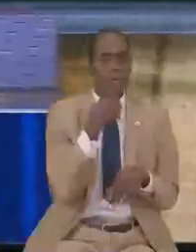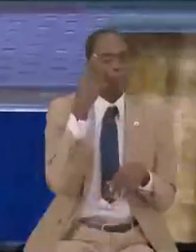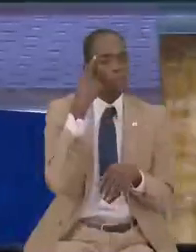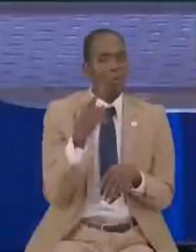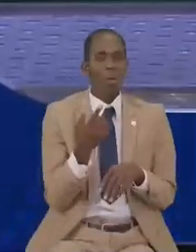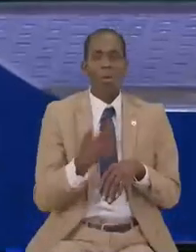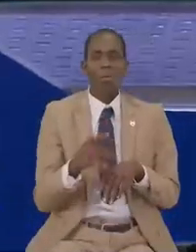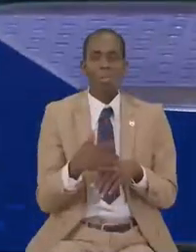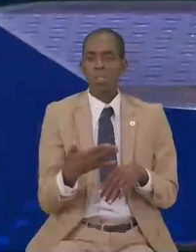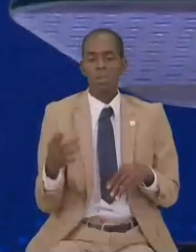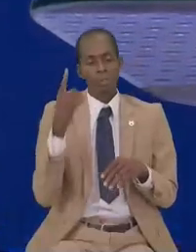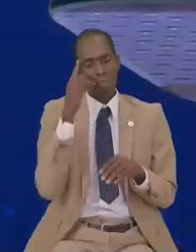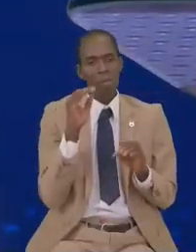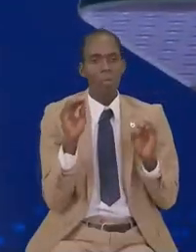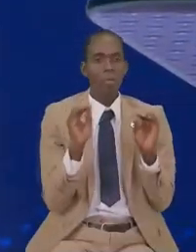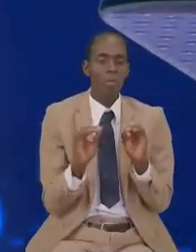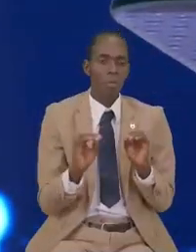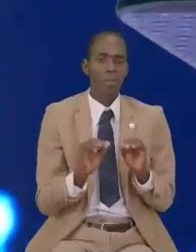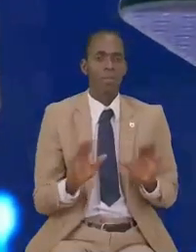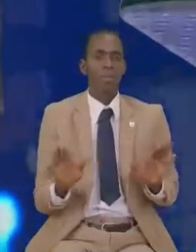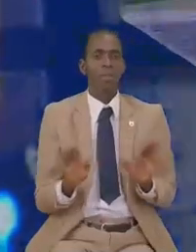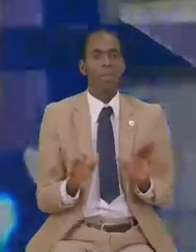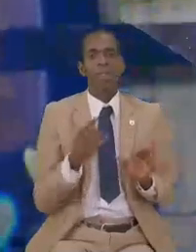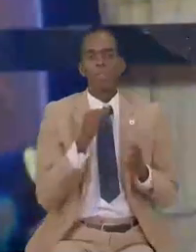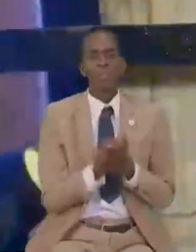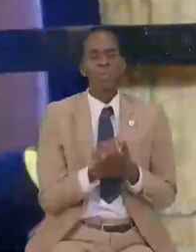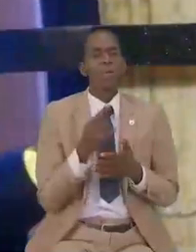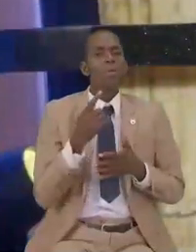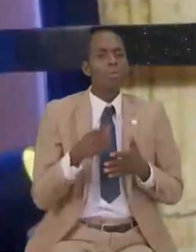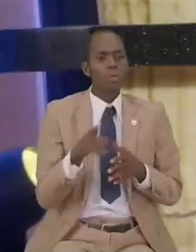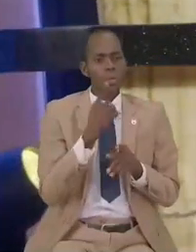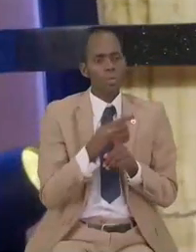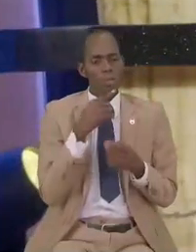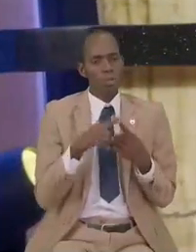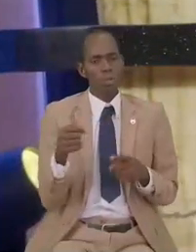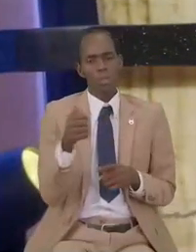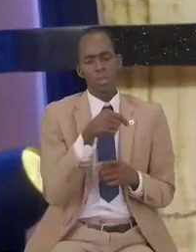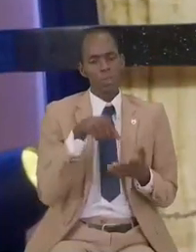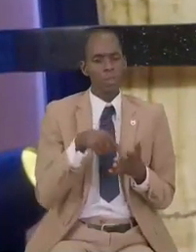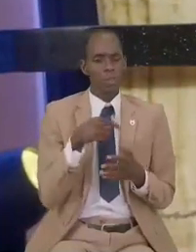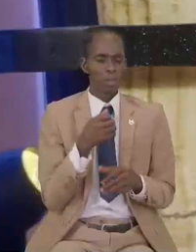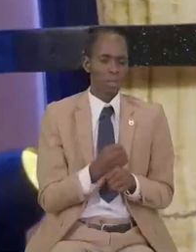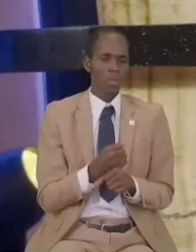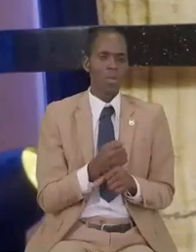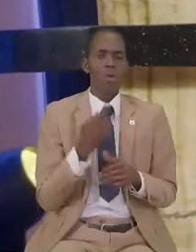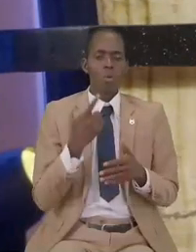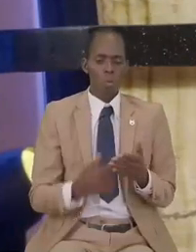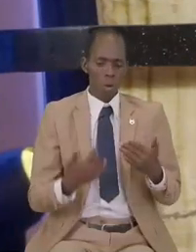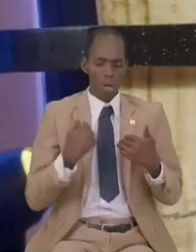Pourquoi ne pas examiner votre vie cette année? Qu'est-ce que j'ai perdu? Qu'est-ce qui me fait perdre la chose